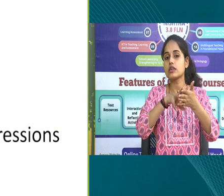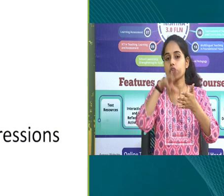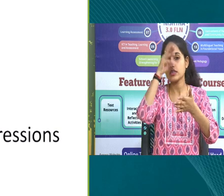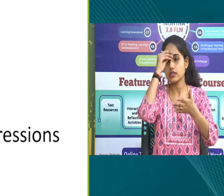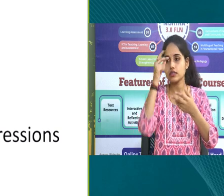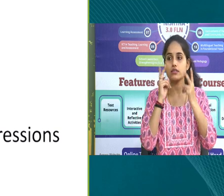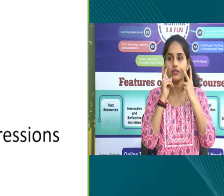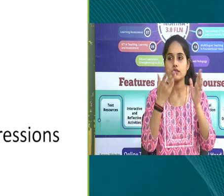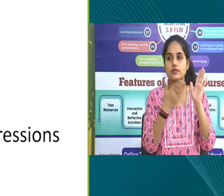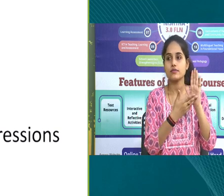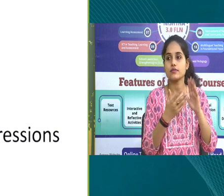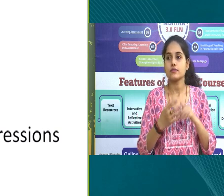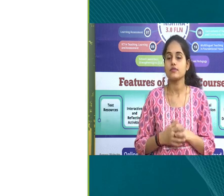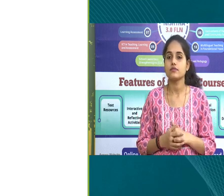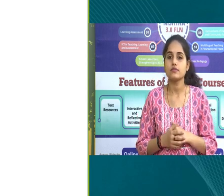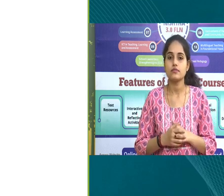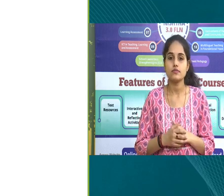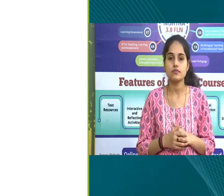आइडेंटिटी